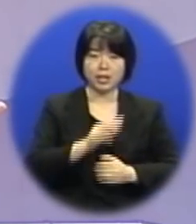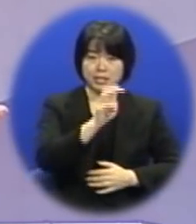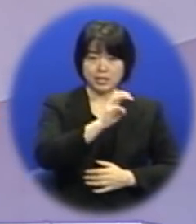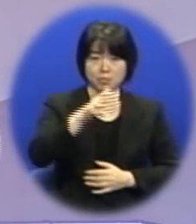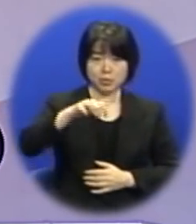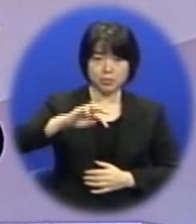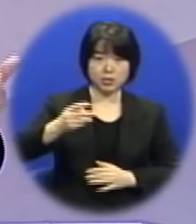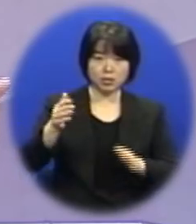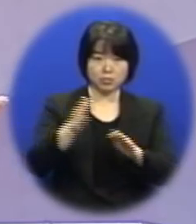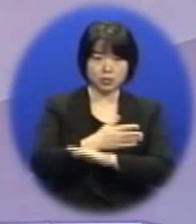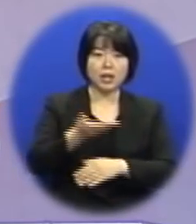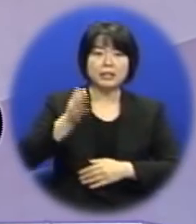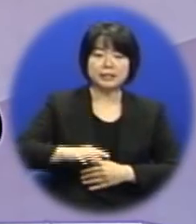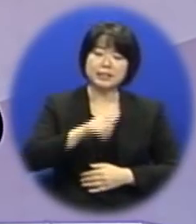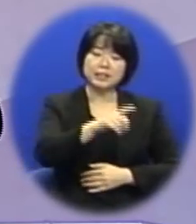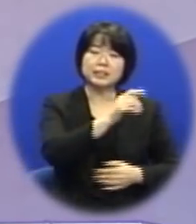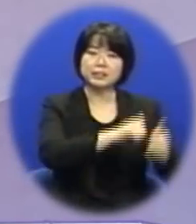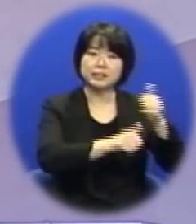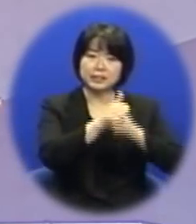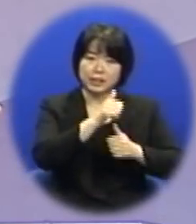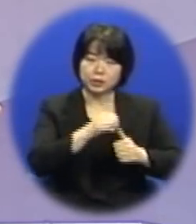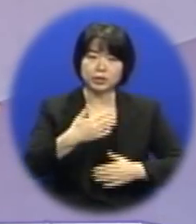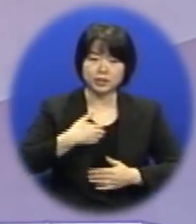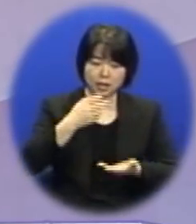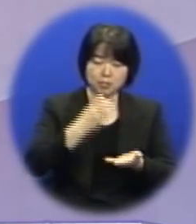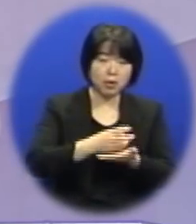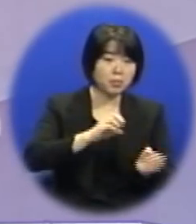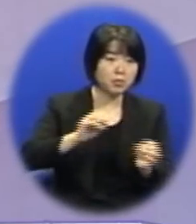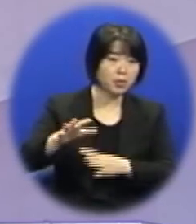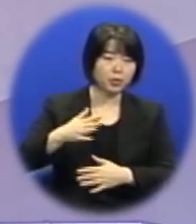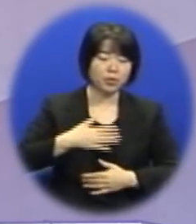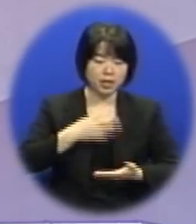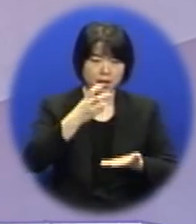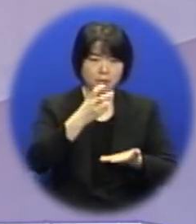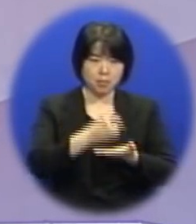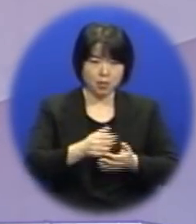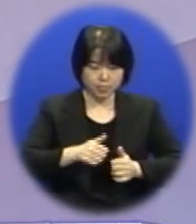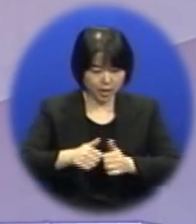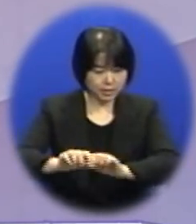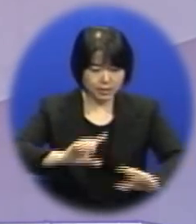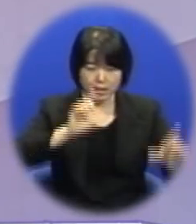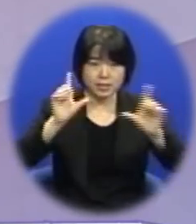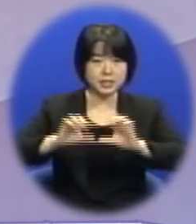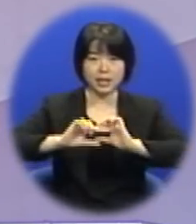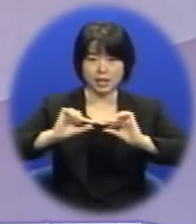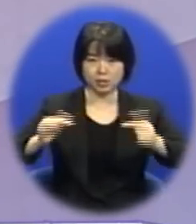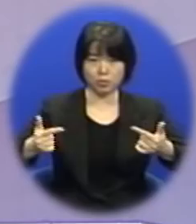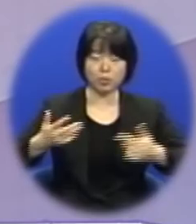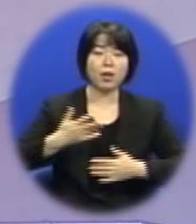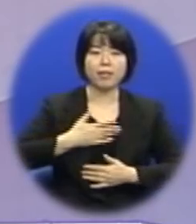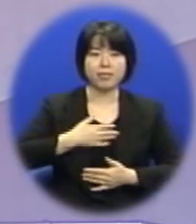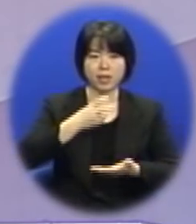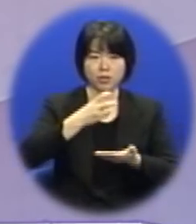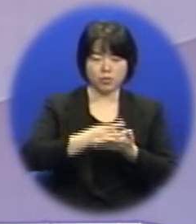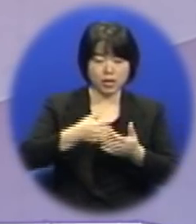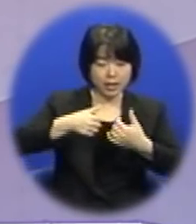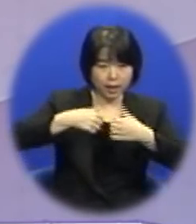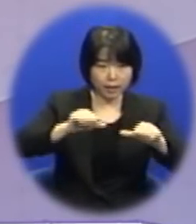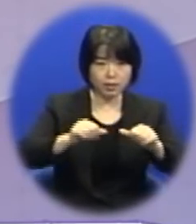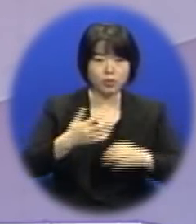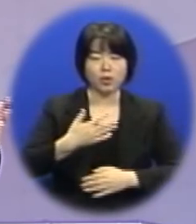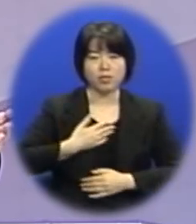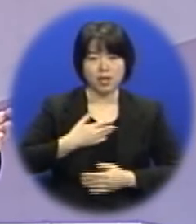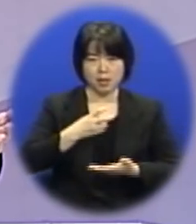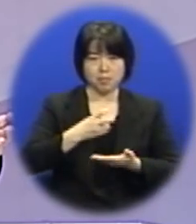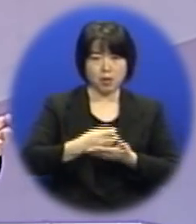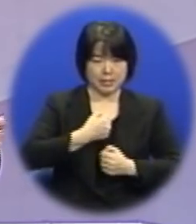30절부터 그러나 그의 자손이 내 법을 내버리고 내 규례를 따라서 살지 않고 내 율례를 깨뜨리고 내